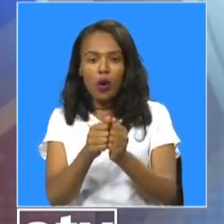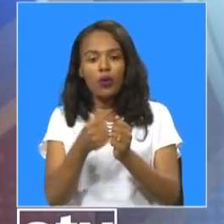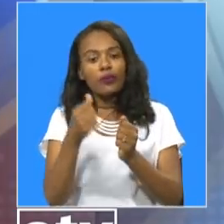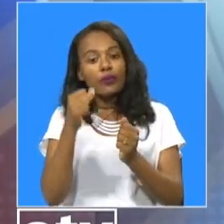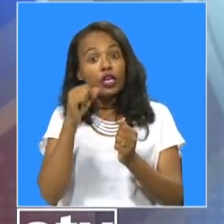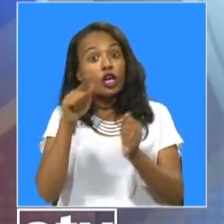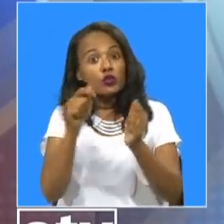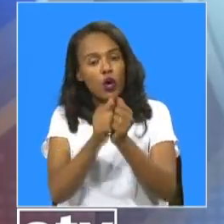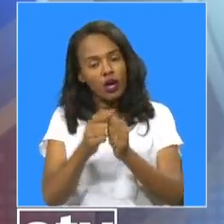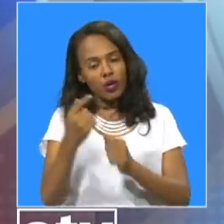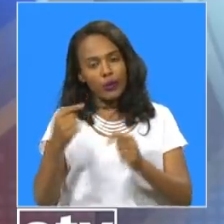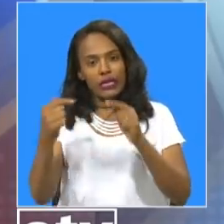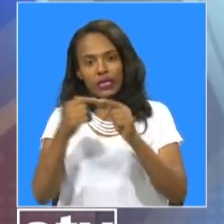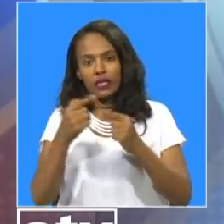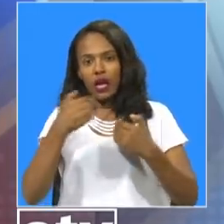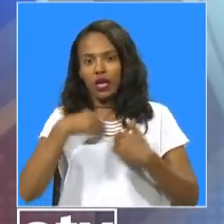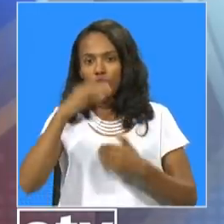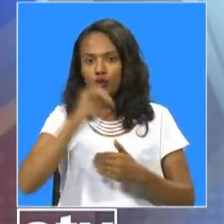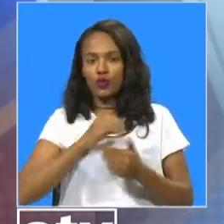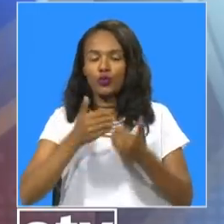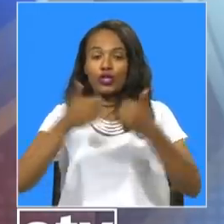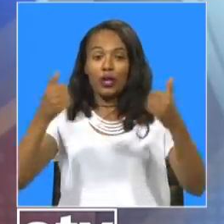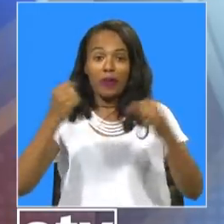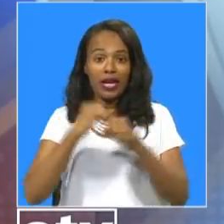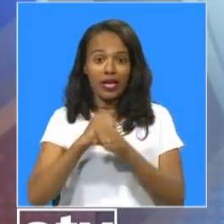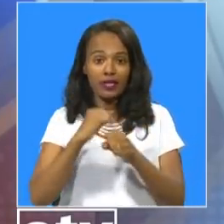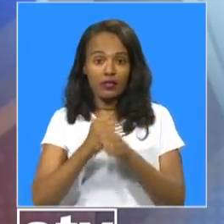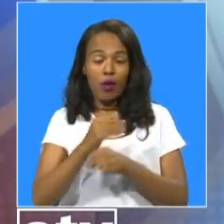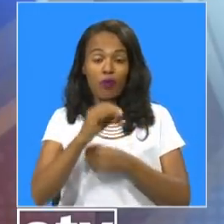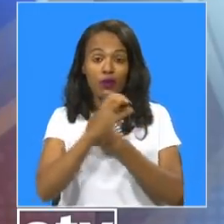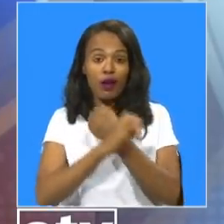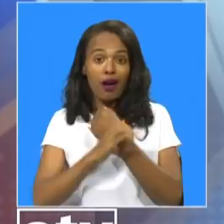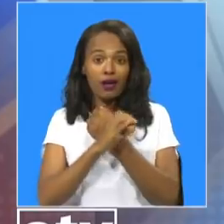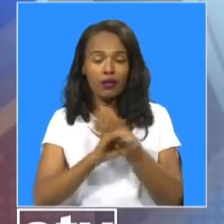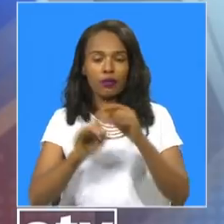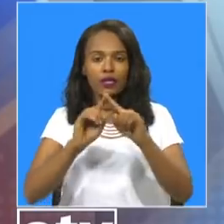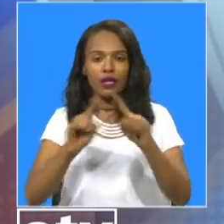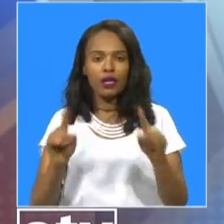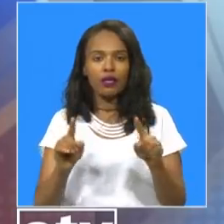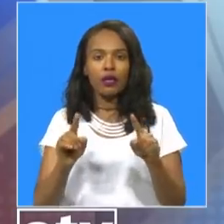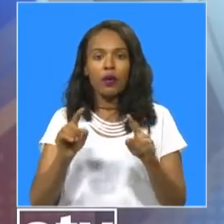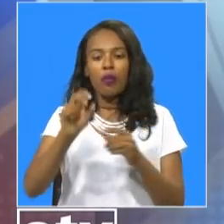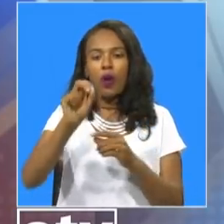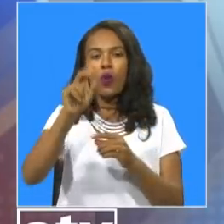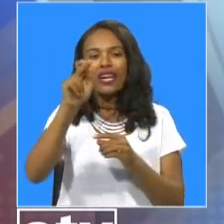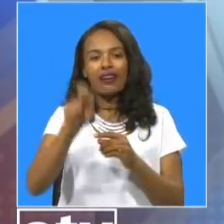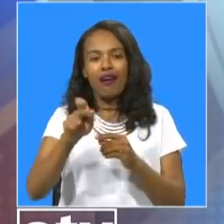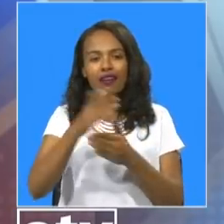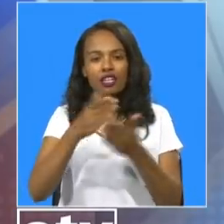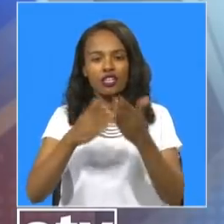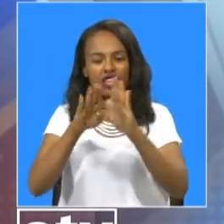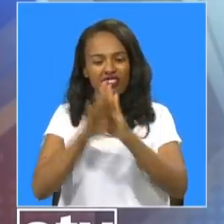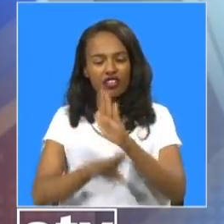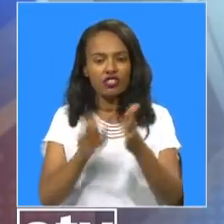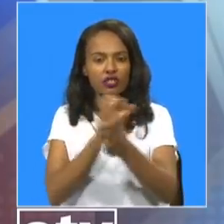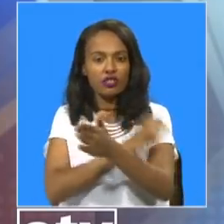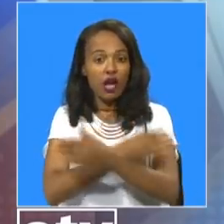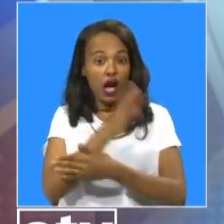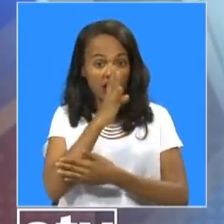የነበረ ንክኪ ያላቸውን ሰዎች የመለየት ስራው እንደ ሀገርም በተለይ በወረዳ ደረጃ ታች ድረስ አቅምን